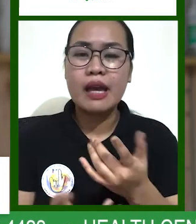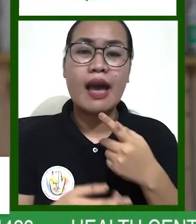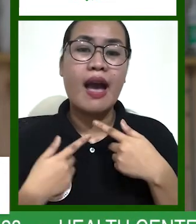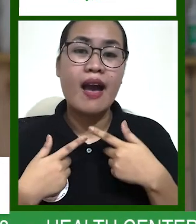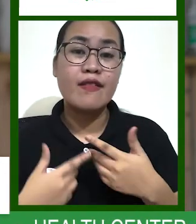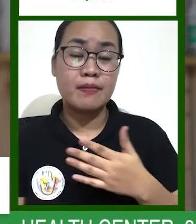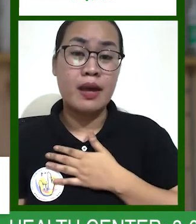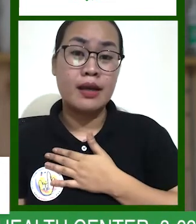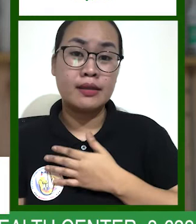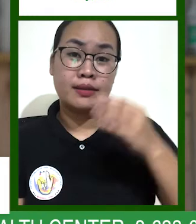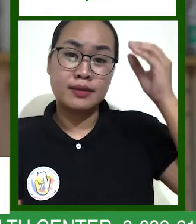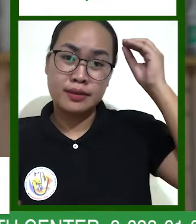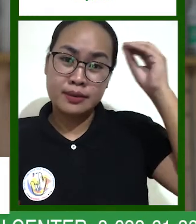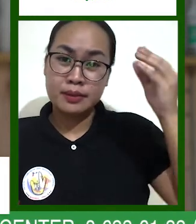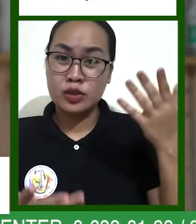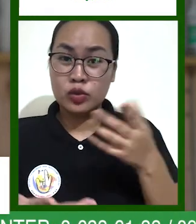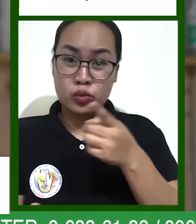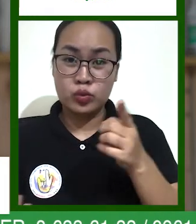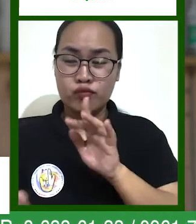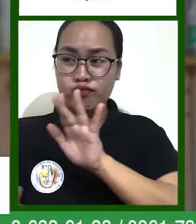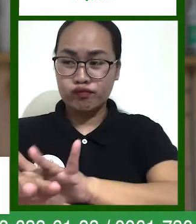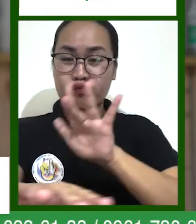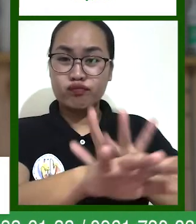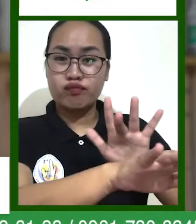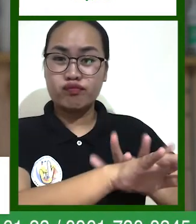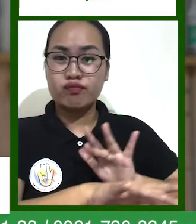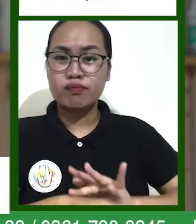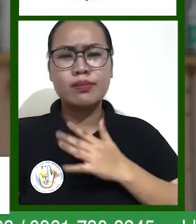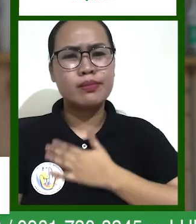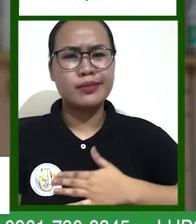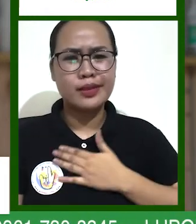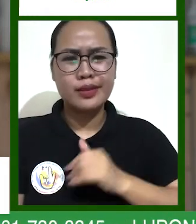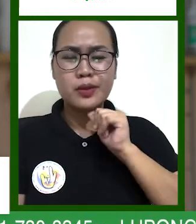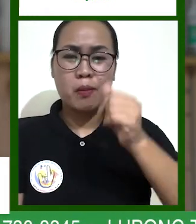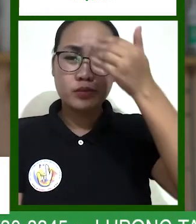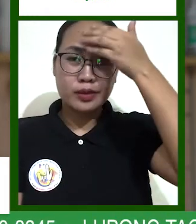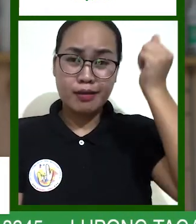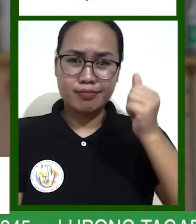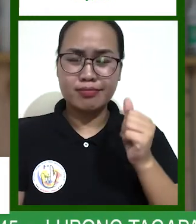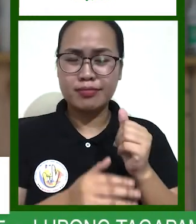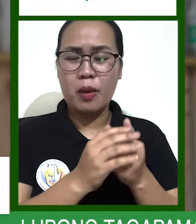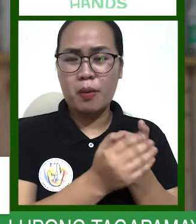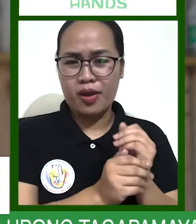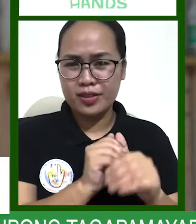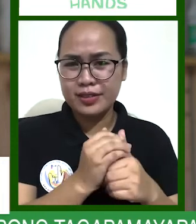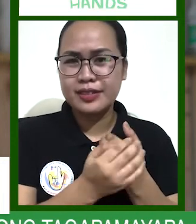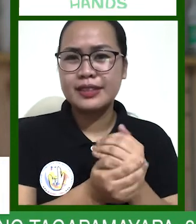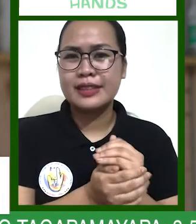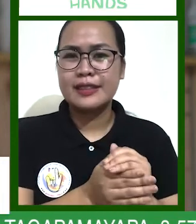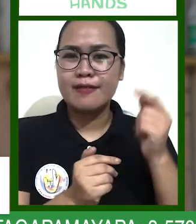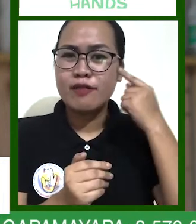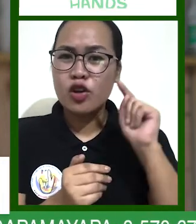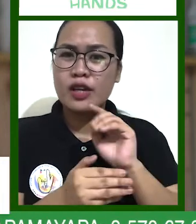sa akin lamang po, no? Pag hawak-hawak natin sa surfaces, diba, wag na wag po natin kakalimutan, no? Hugas pa rin ang kamay pagkatapos